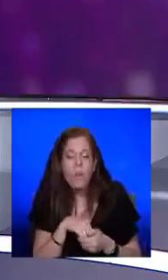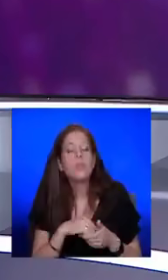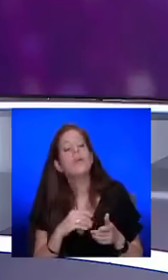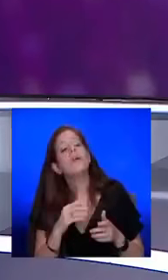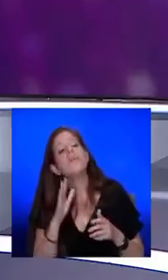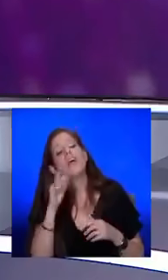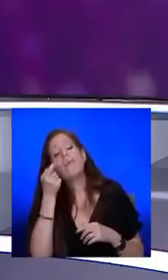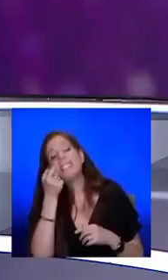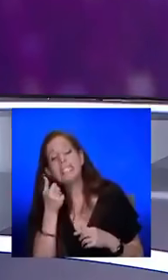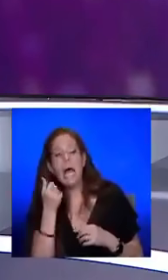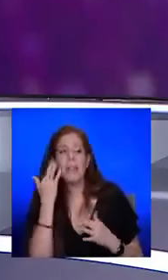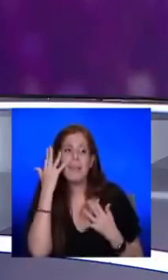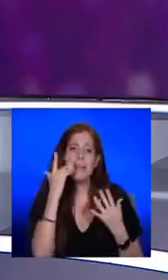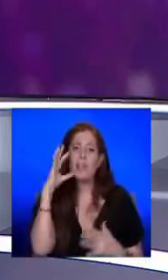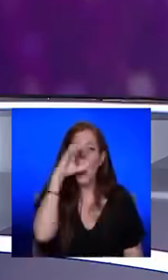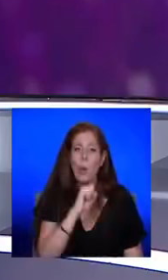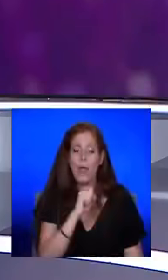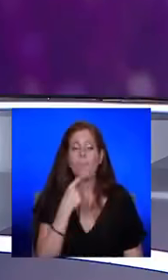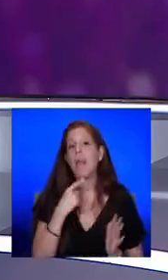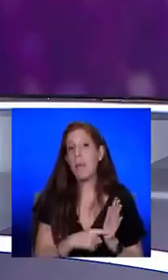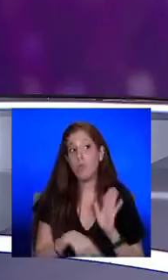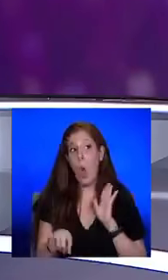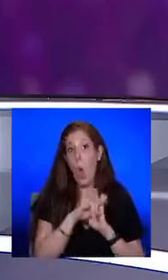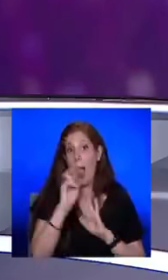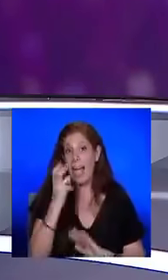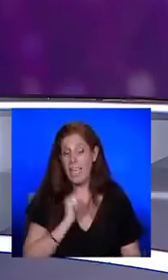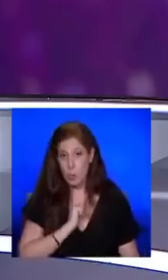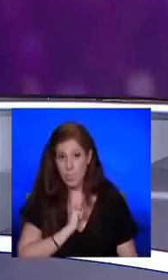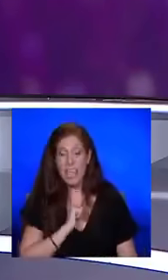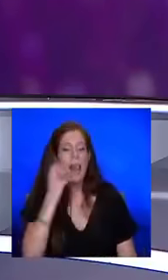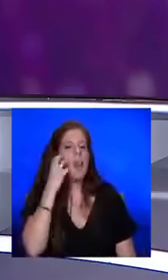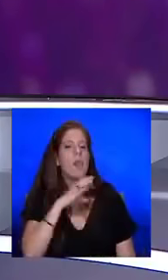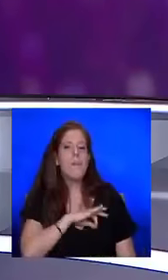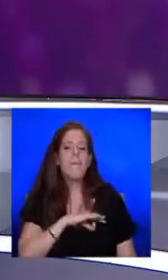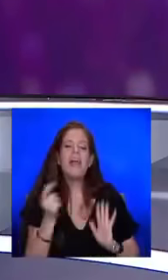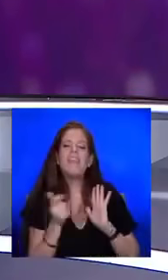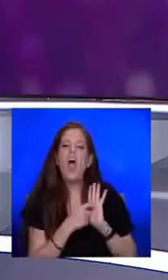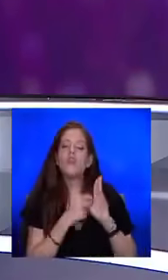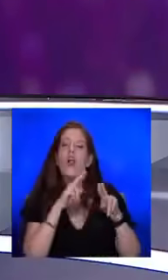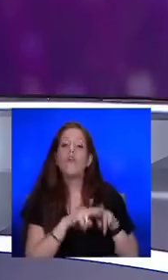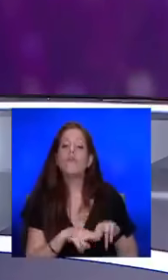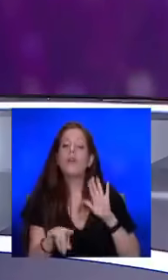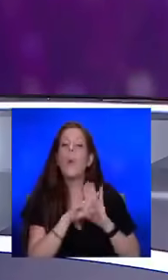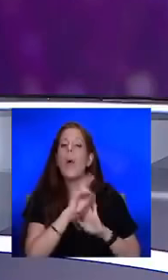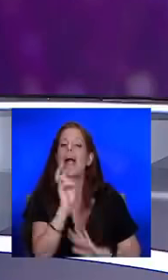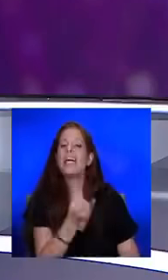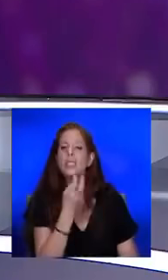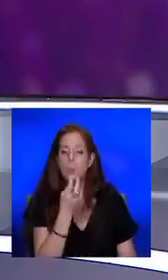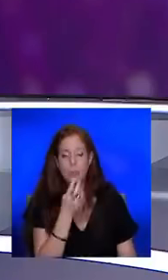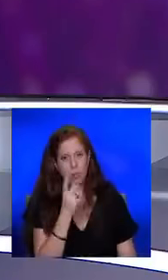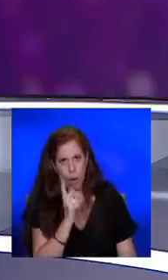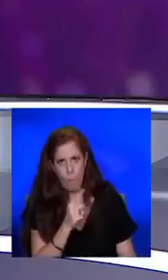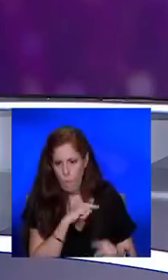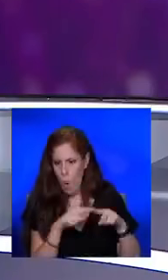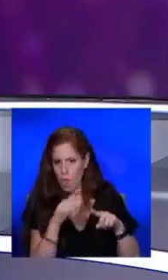קצת אידיאולוגיה. למשל חוק הגיוס. ליברמן בהסכם הקואליציוני דרש להשאיר את חוק הגיוס שאמור בכלל להתבטל בעוד